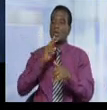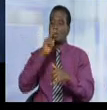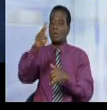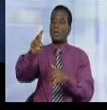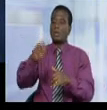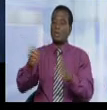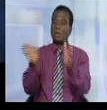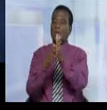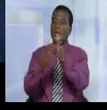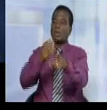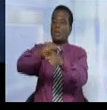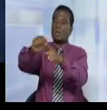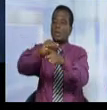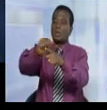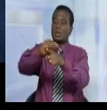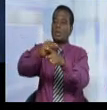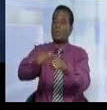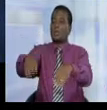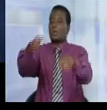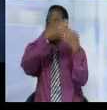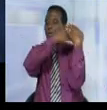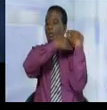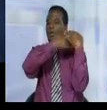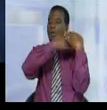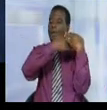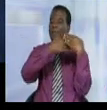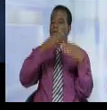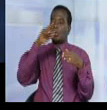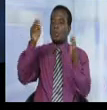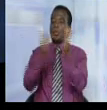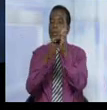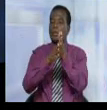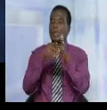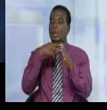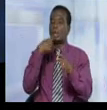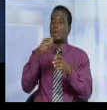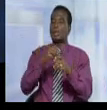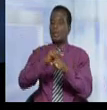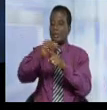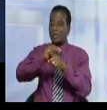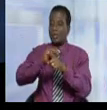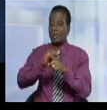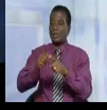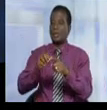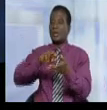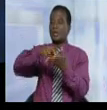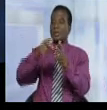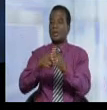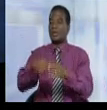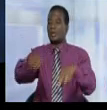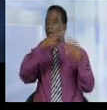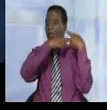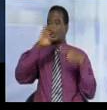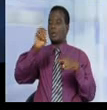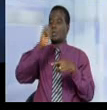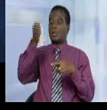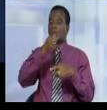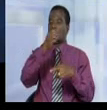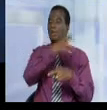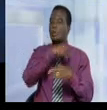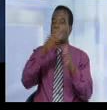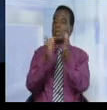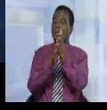véritable école de formation au leadership. Une école qui aiguise le sens de la responsabilité de ses auditeurs.